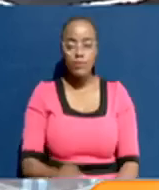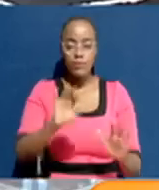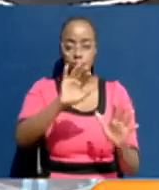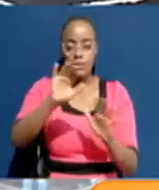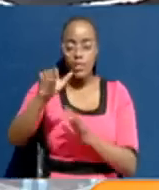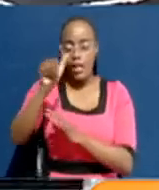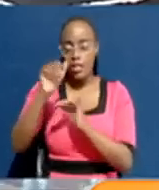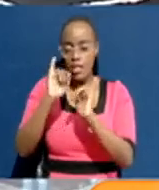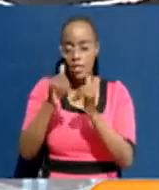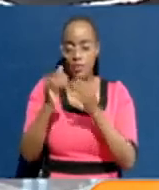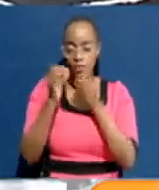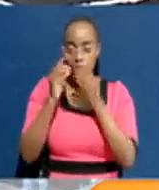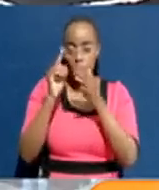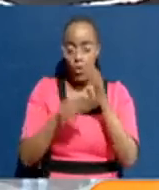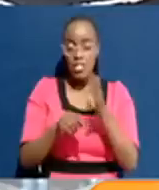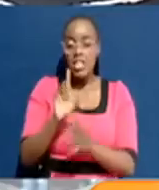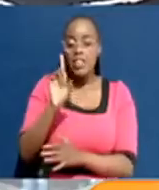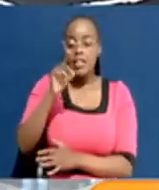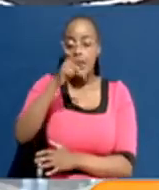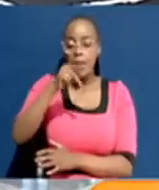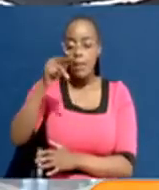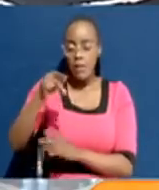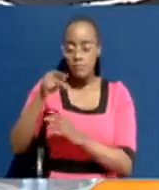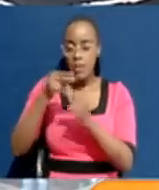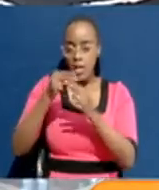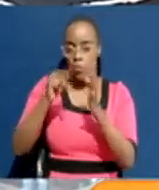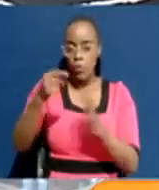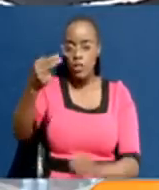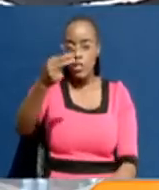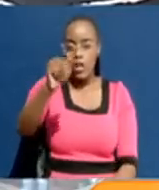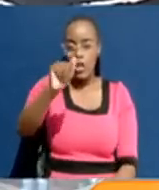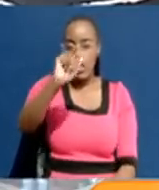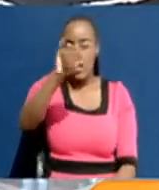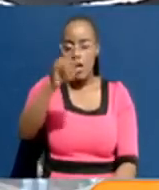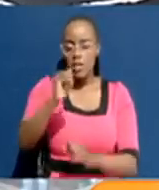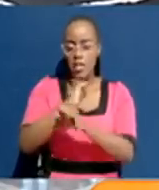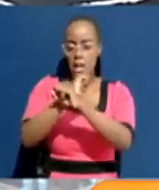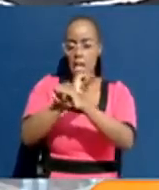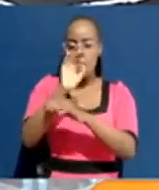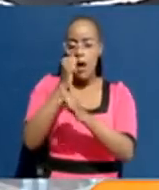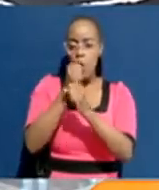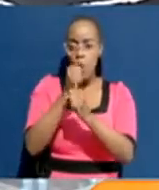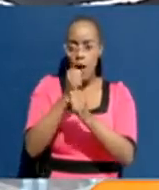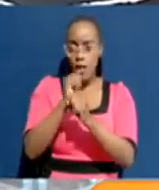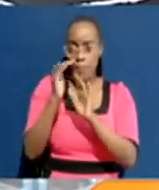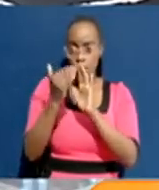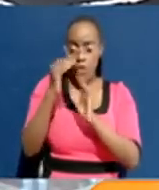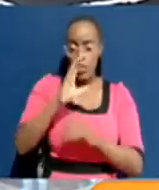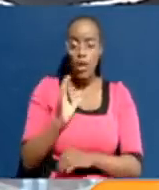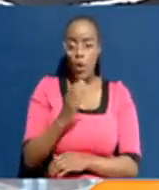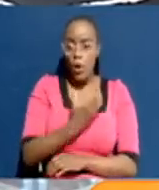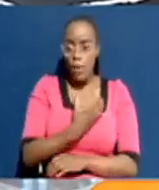Na taarifa nyingine zinaarifu kwamba mkurugenzi mkuu wa mashtaka ya Umma Noordin Haji ametetea utendakazi wake mbele ya kamati ya bunge